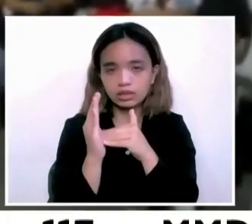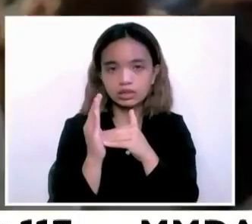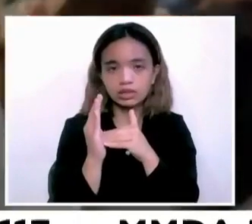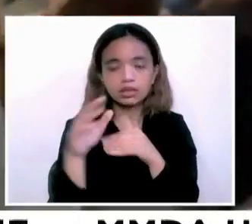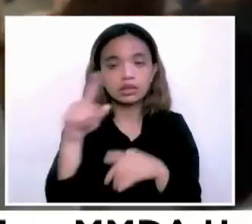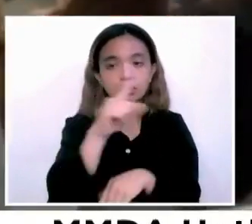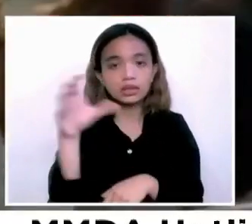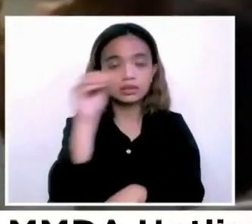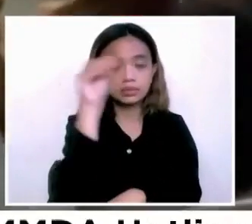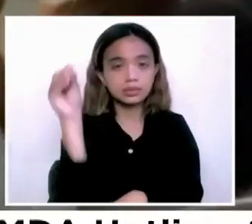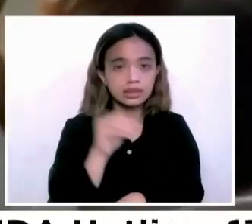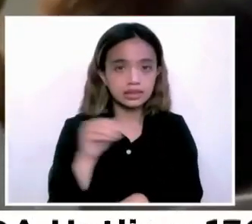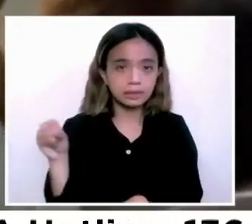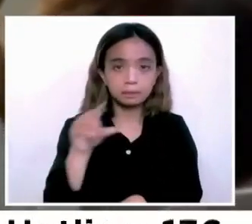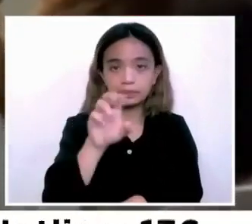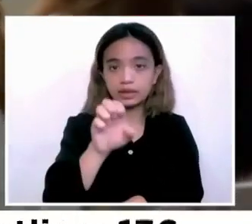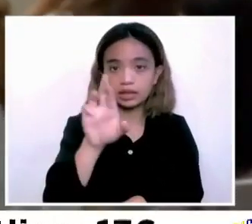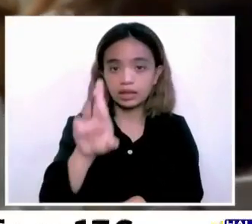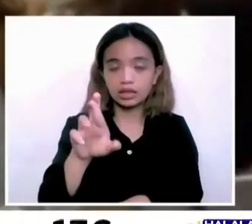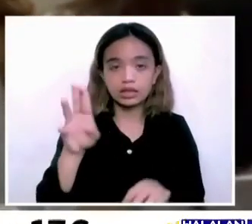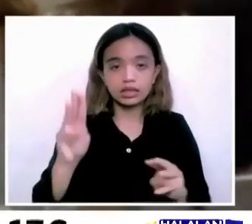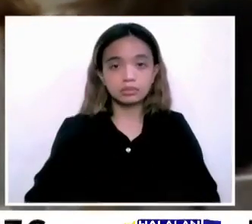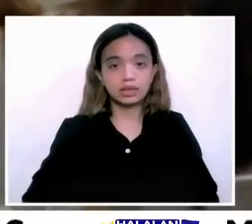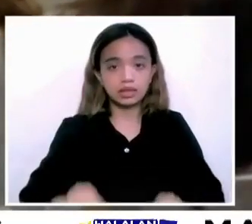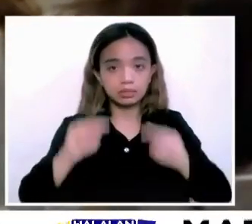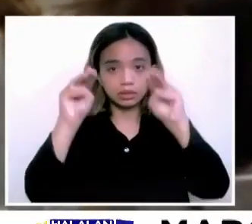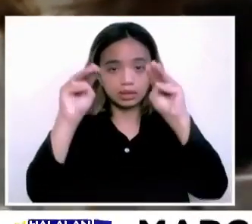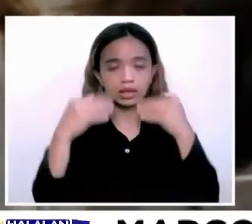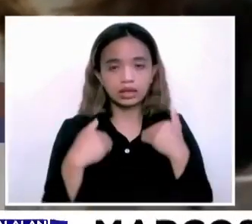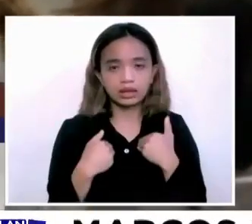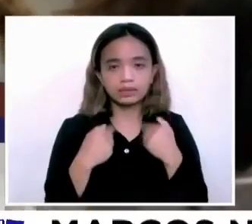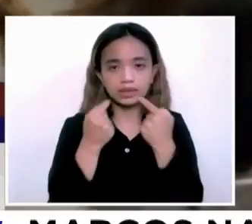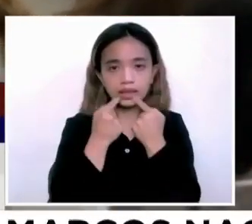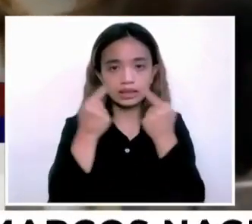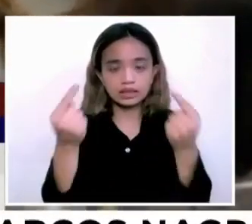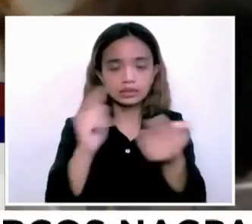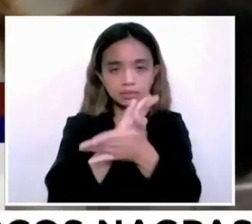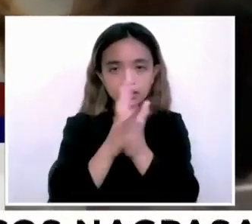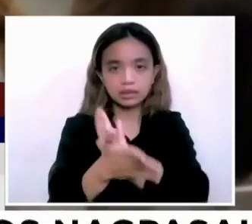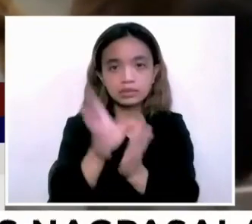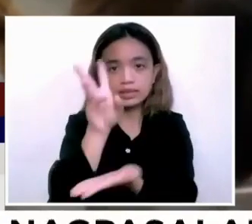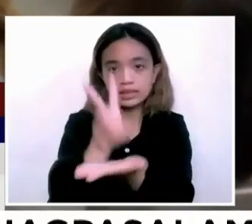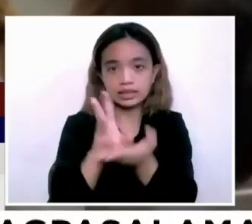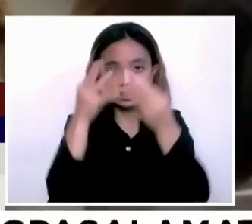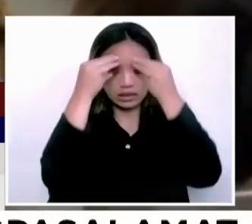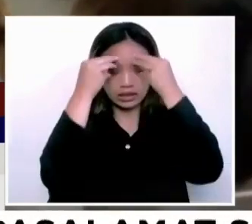100% election returns sa Malabon, naiproklama na si Ginny Sandoval bilang city mayor na may